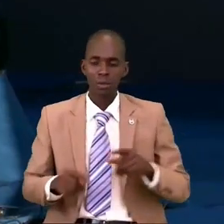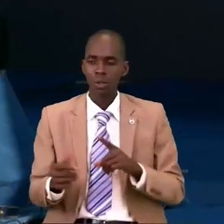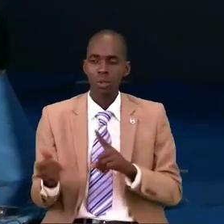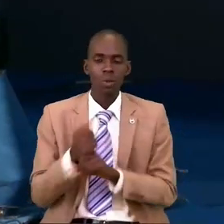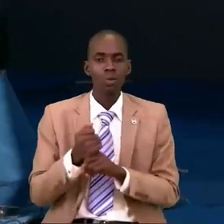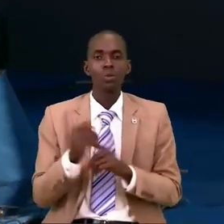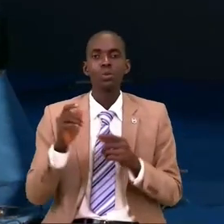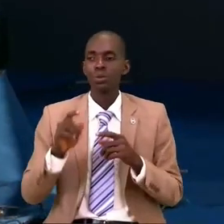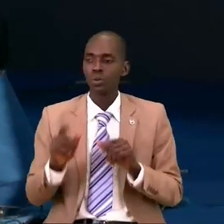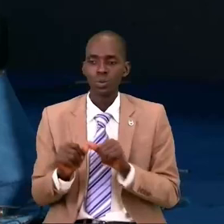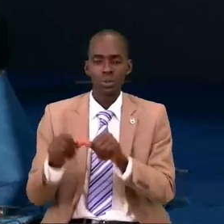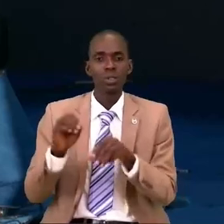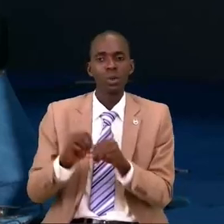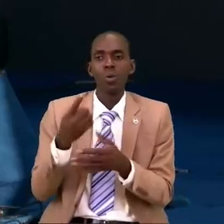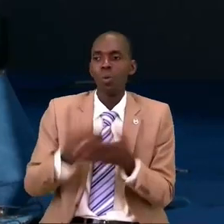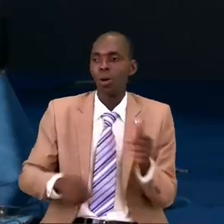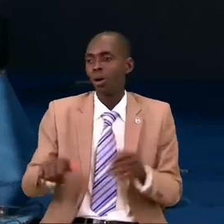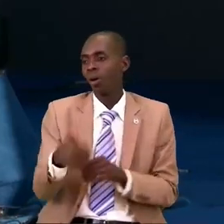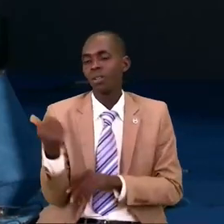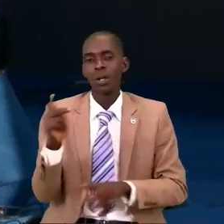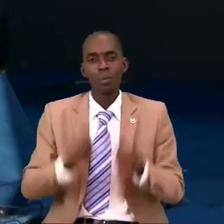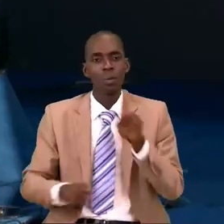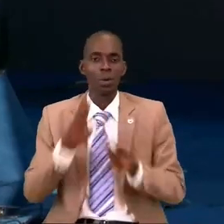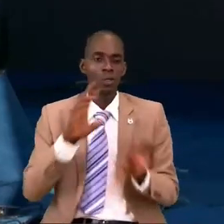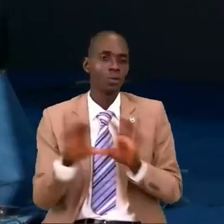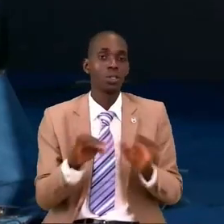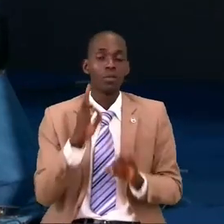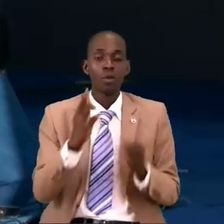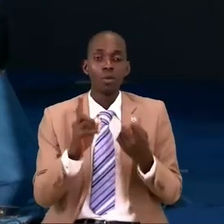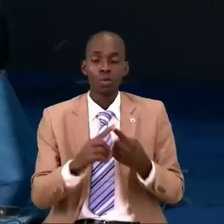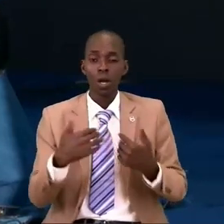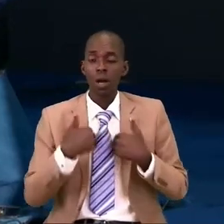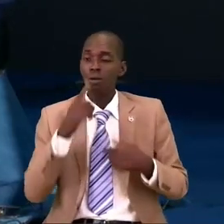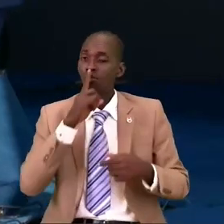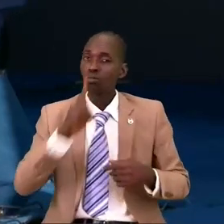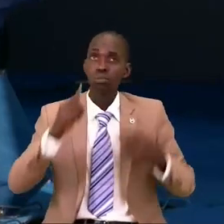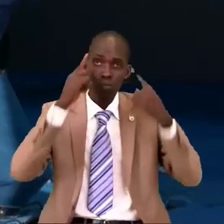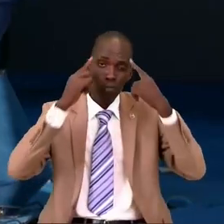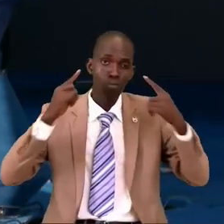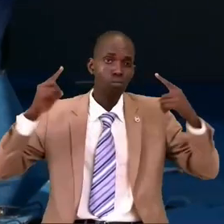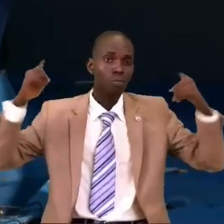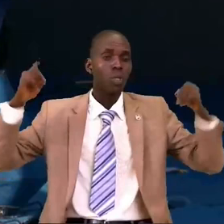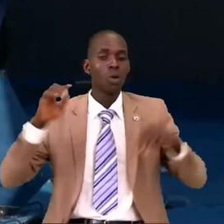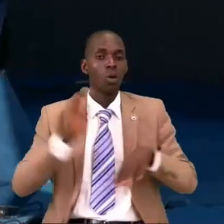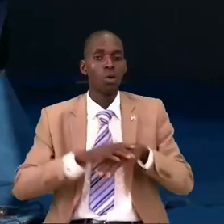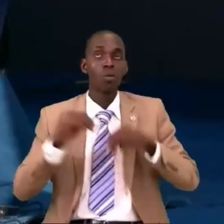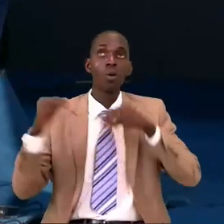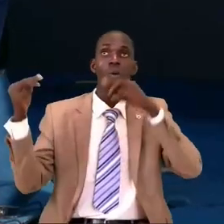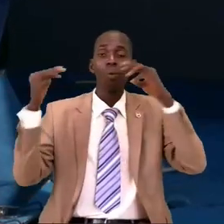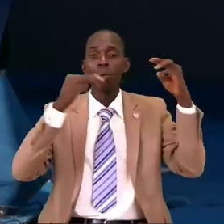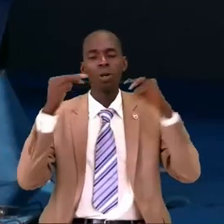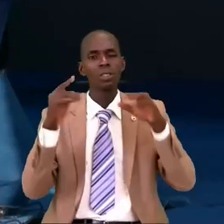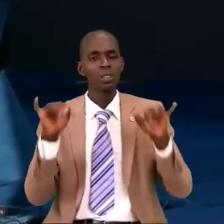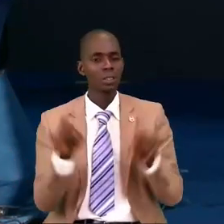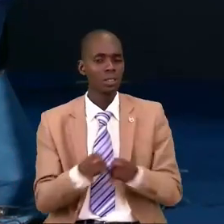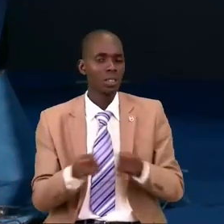vrai succès et la victoire sur le champ de bataille, la même chose avec nous. Comme les soldats de Jésus-Christ, il